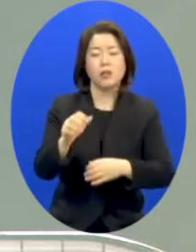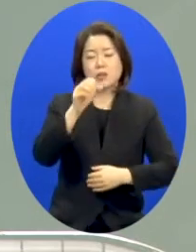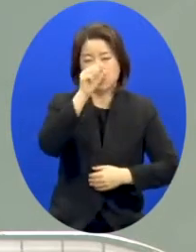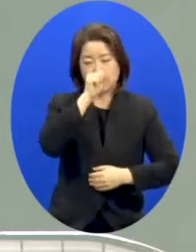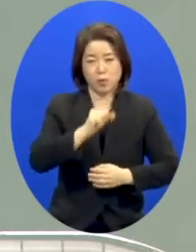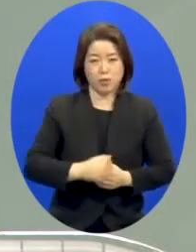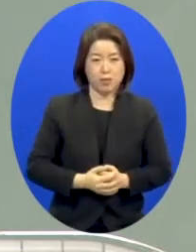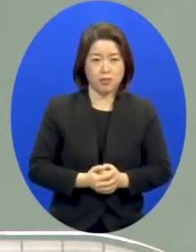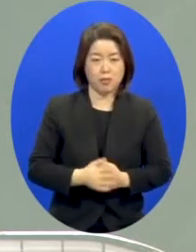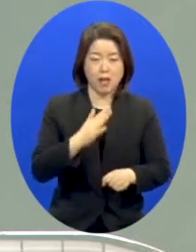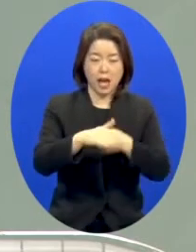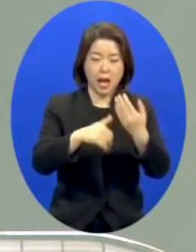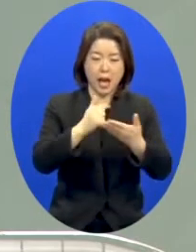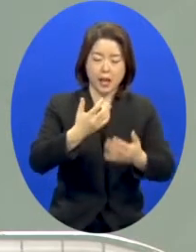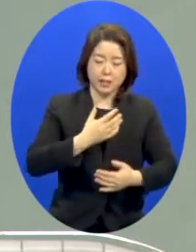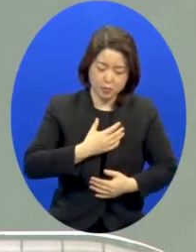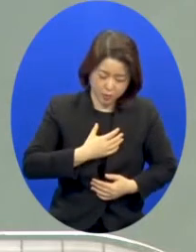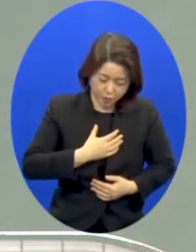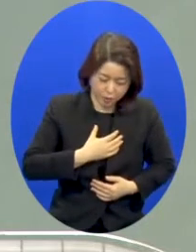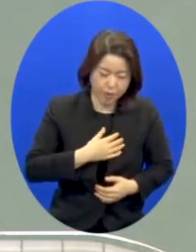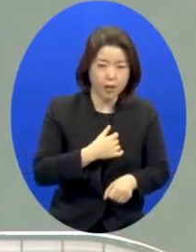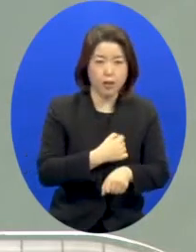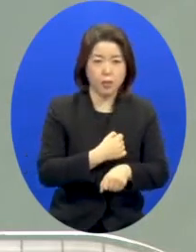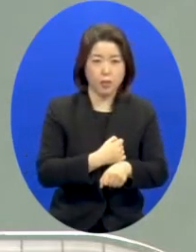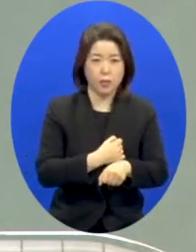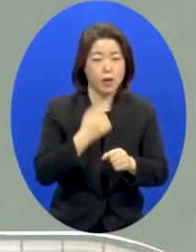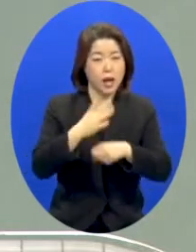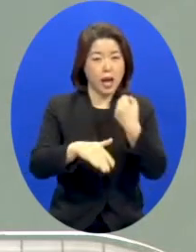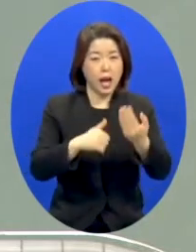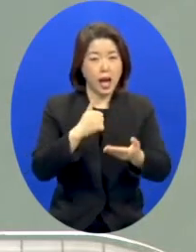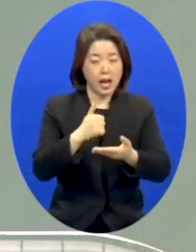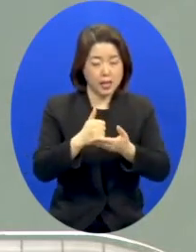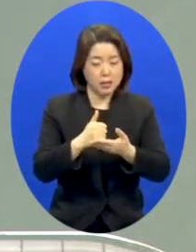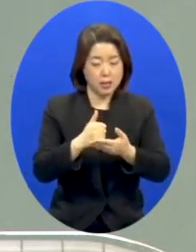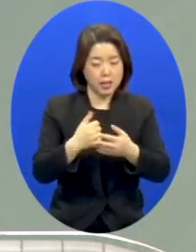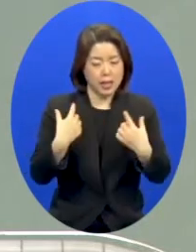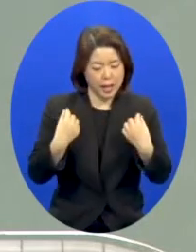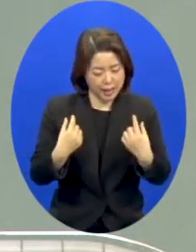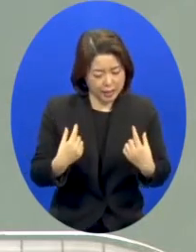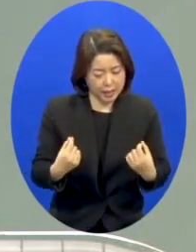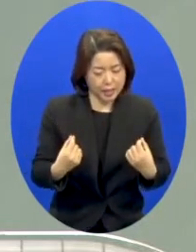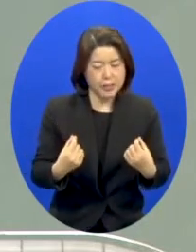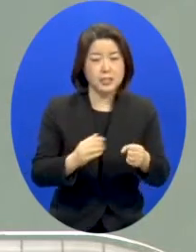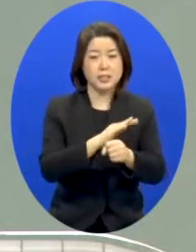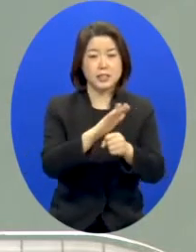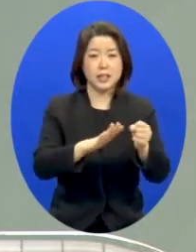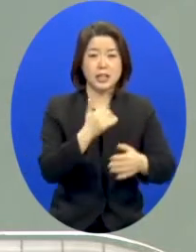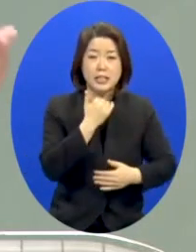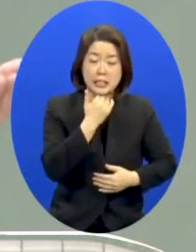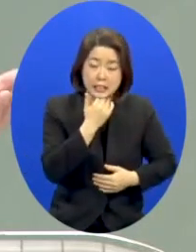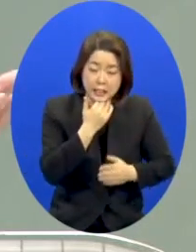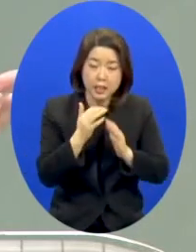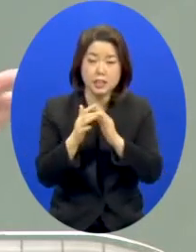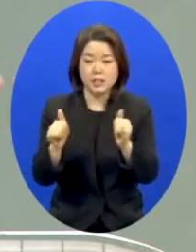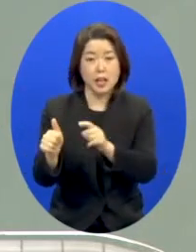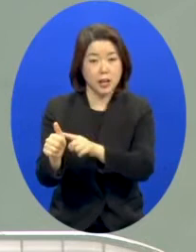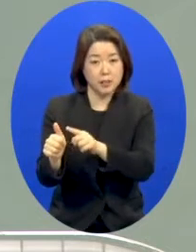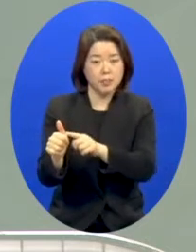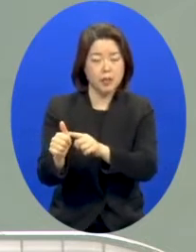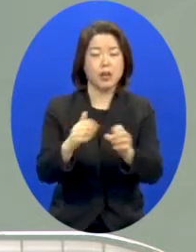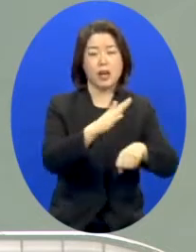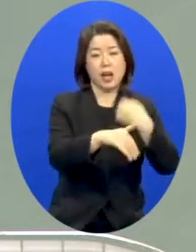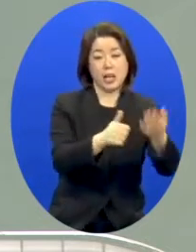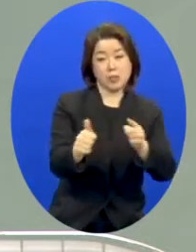하나님을 경우에 하 김을 하나님의 사랑을 한결같이 기다리신 기다리는 사람을 하나님이 좋아하신다는